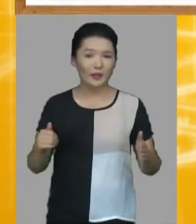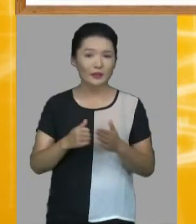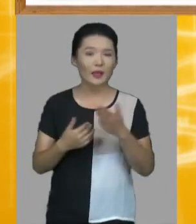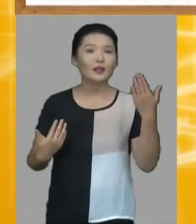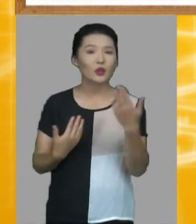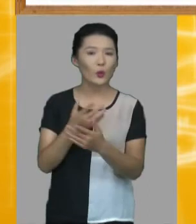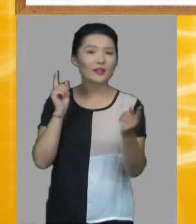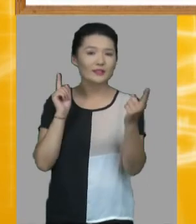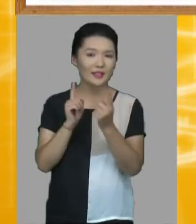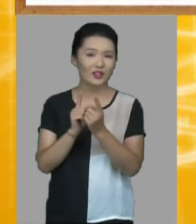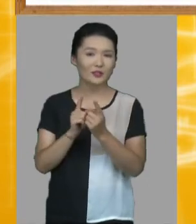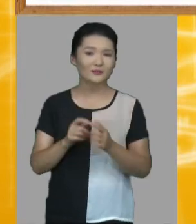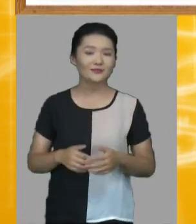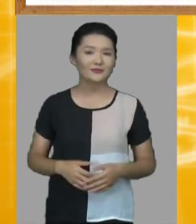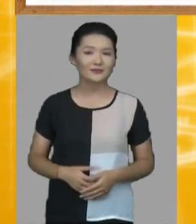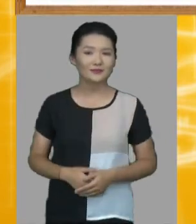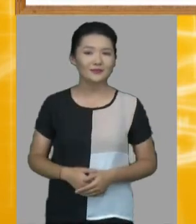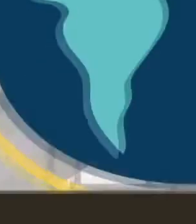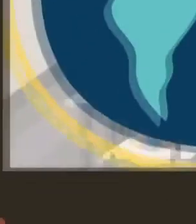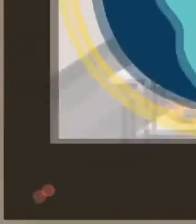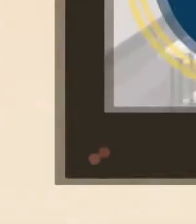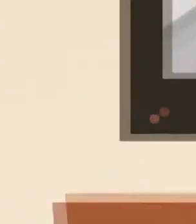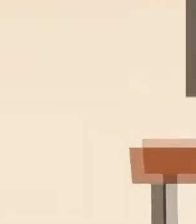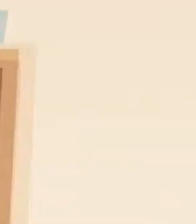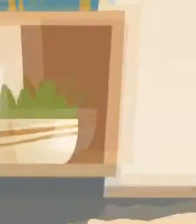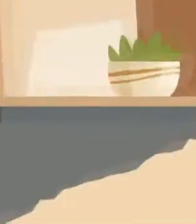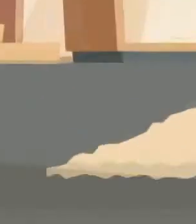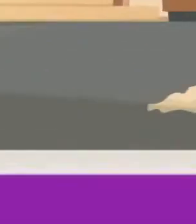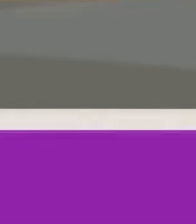за урок, ребята. До новых встреч!